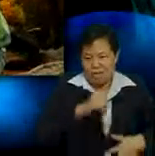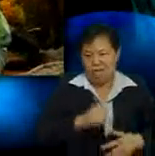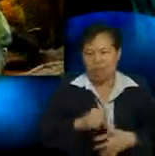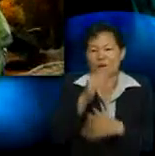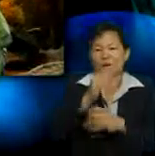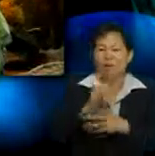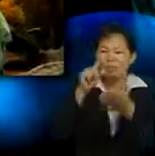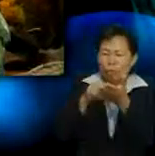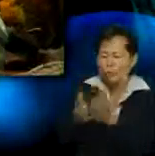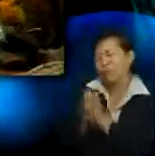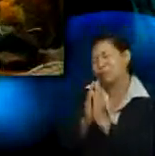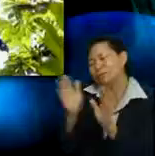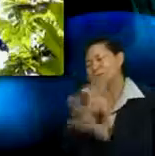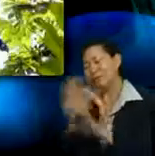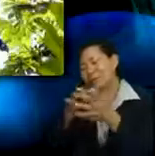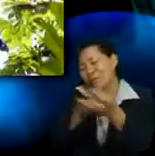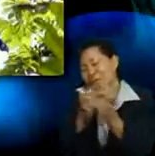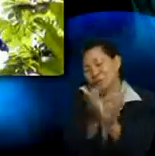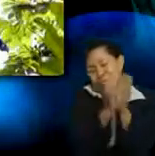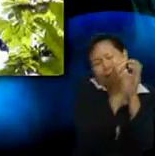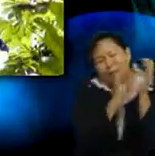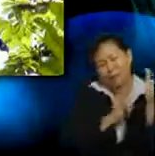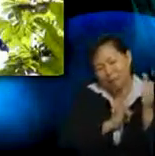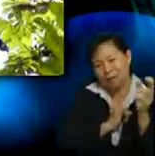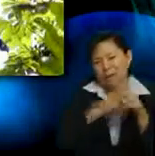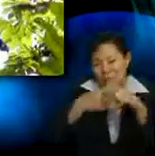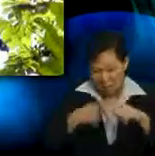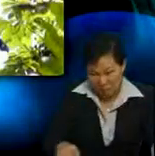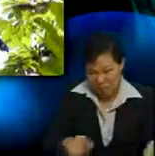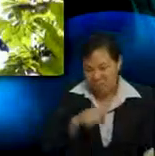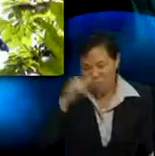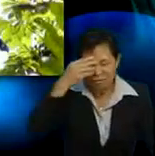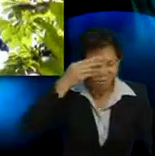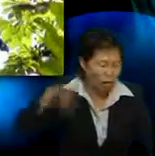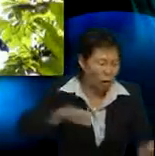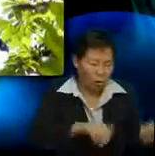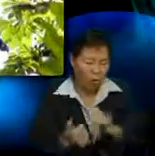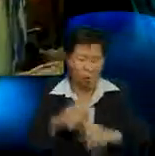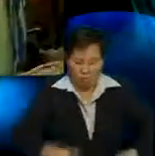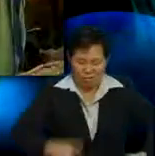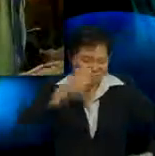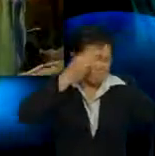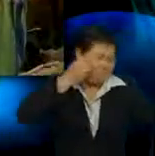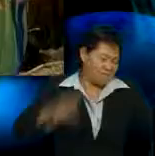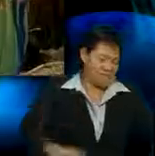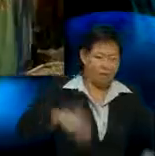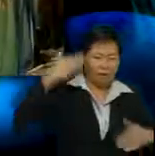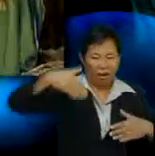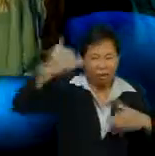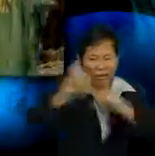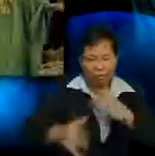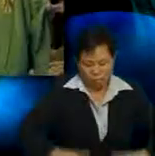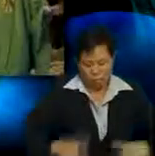monyet, menyatakan jangan musnahkan sarang saya. Tetapi tidak diperdulikan oleh monyet. Akhirnya,